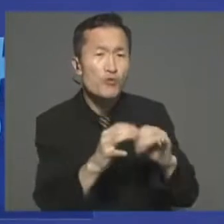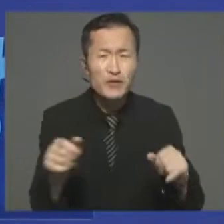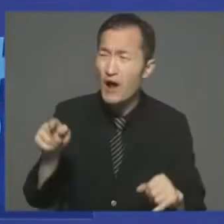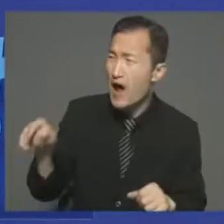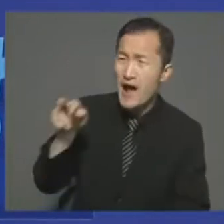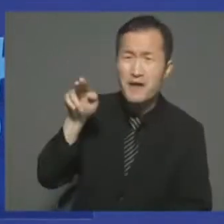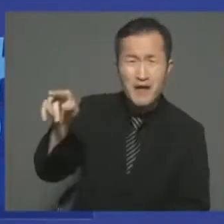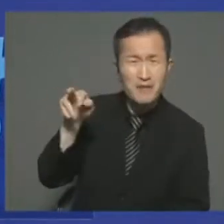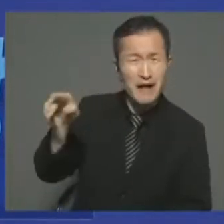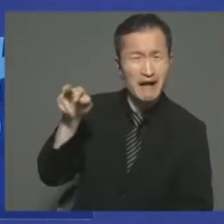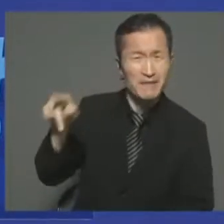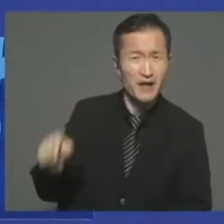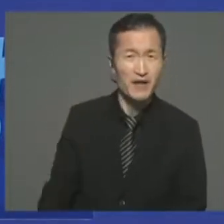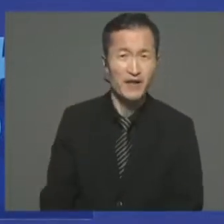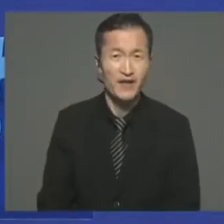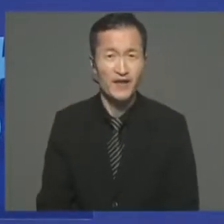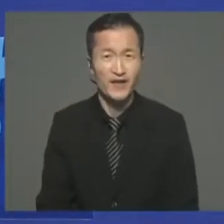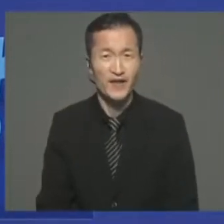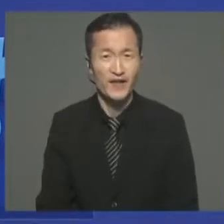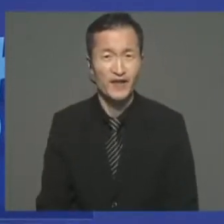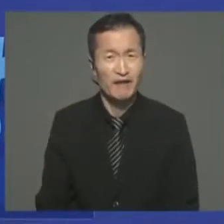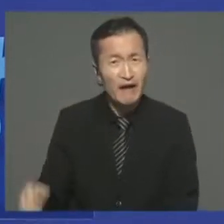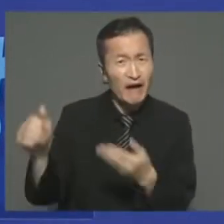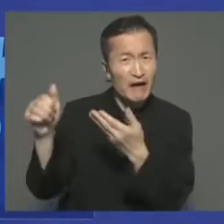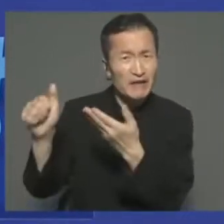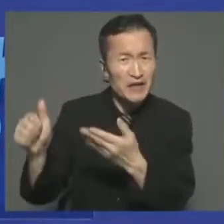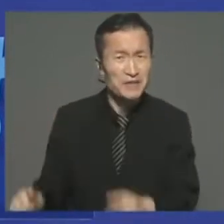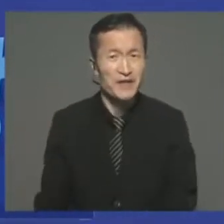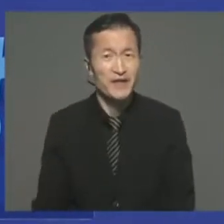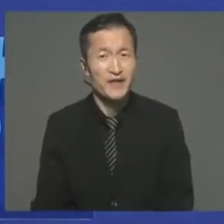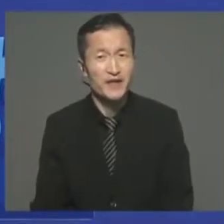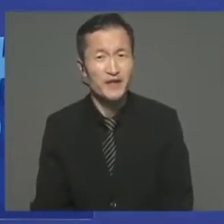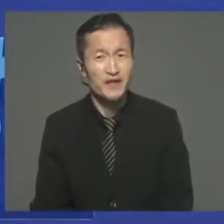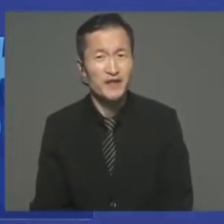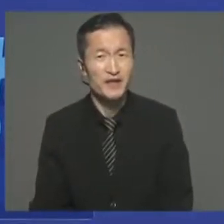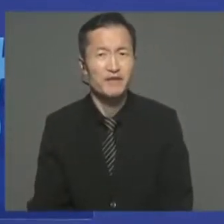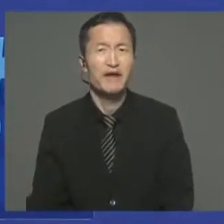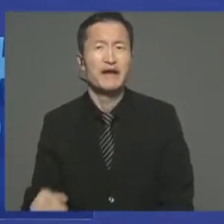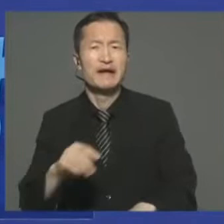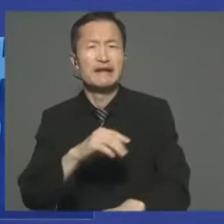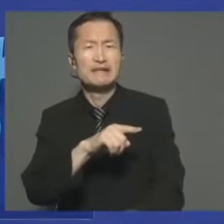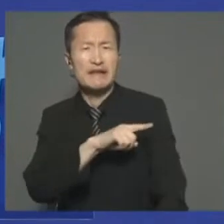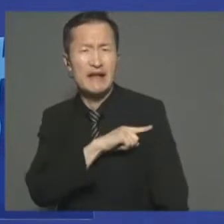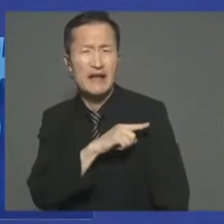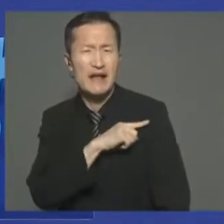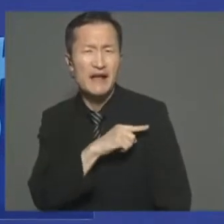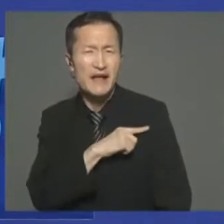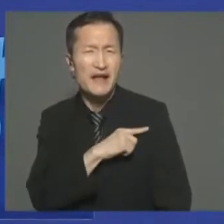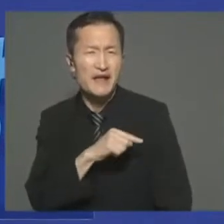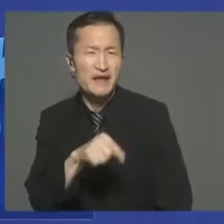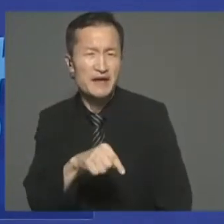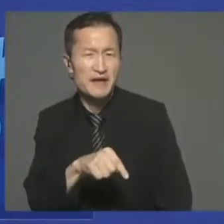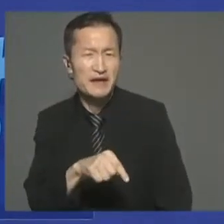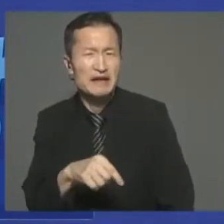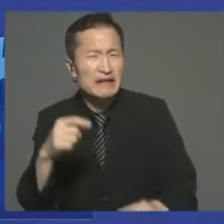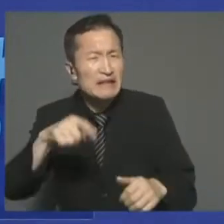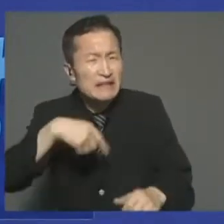했습니다. 심지어는 그가 가장 사랑하는 후계자 크리스